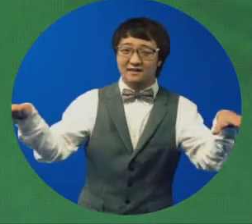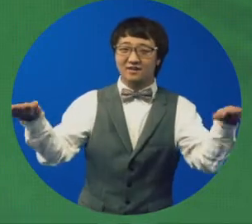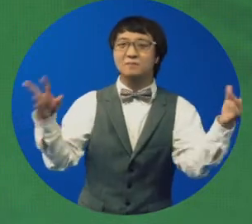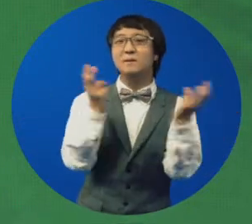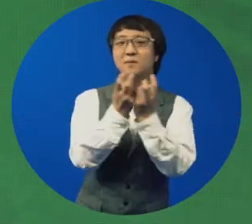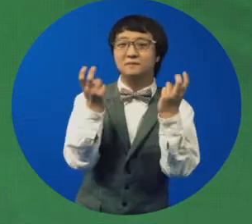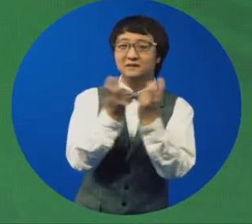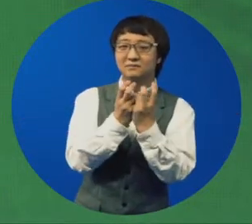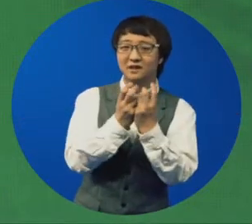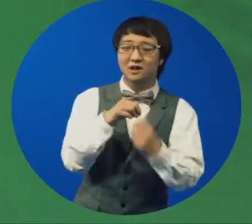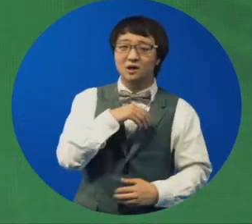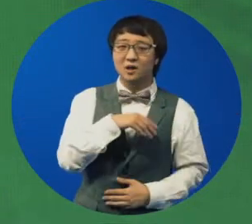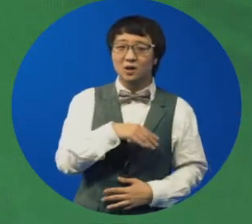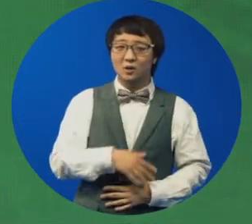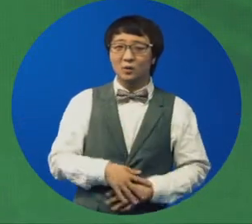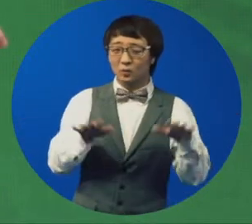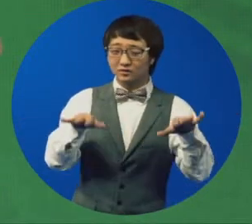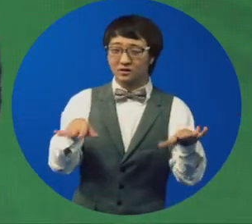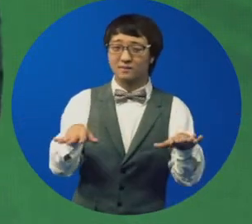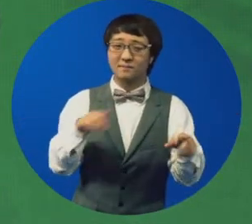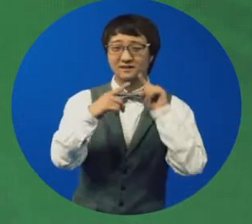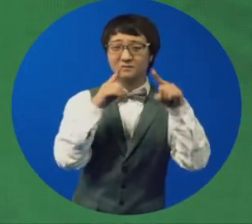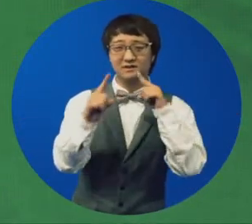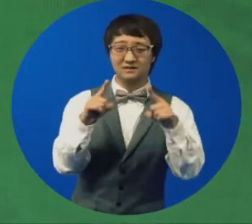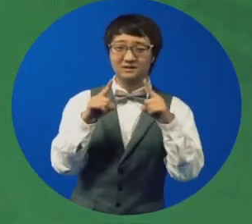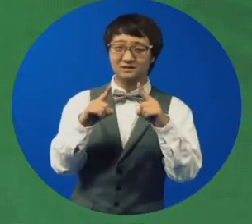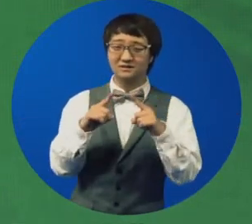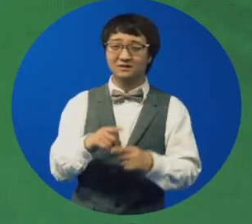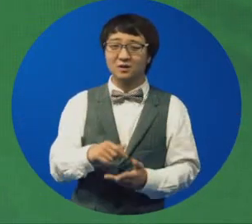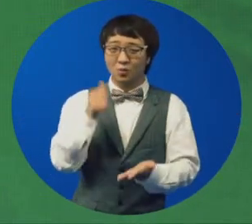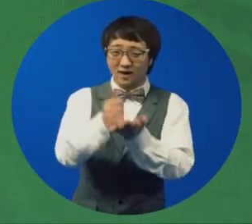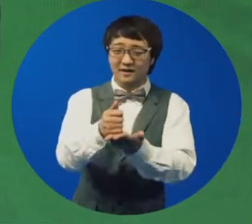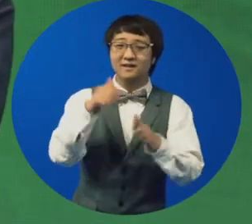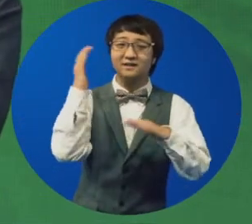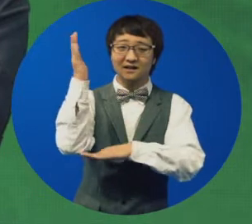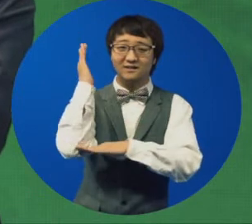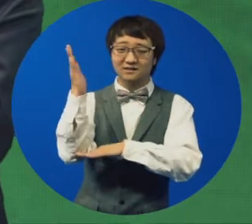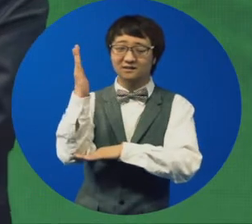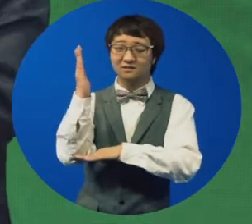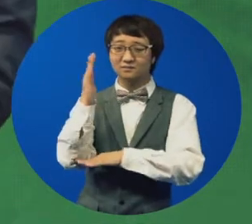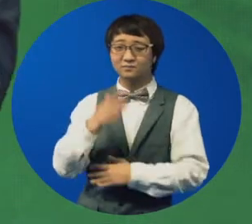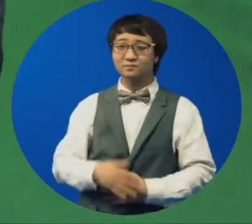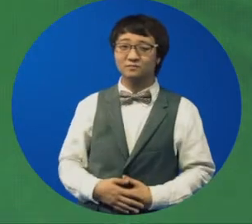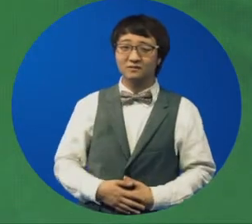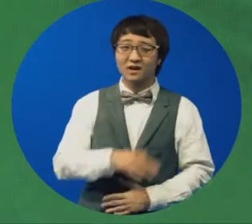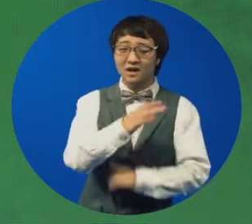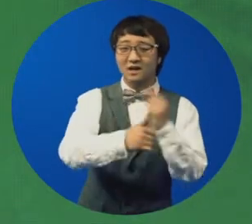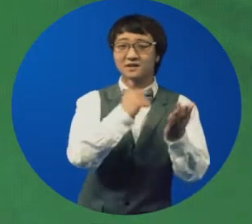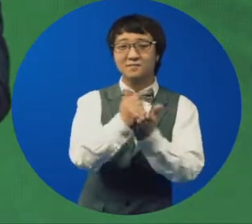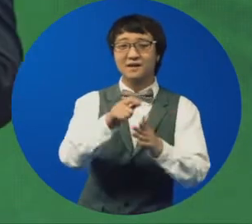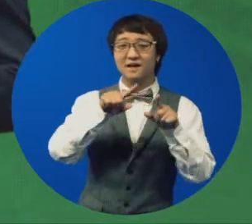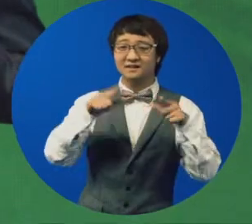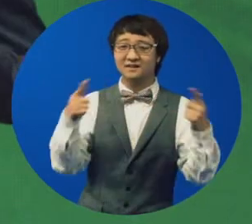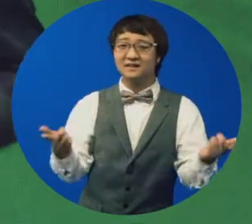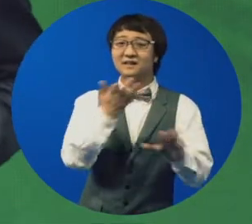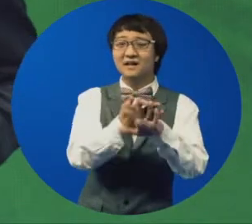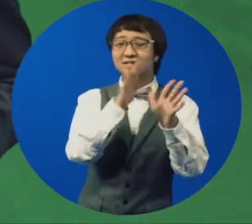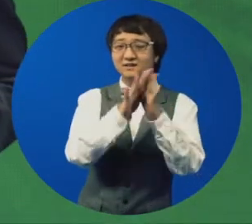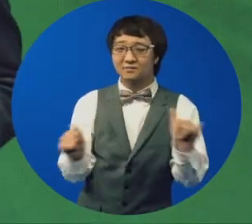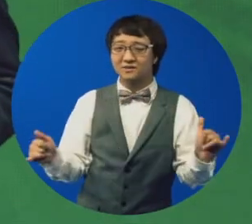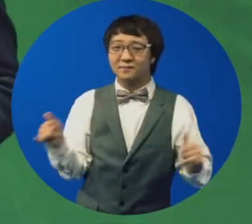오늘 본문에는 이 사울왕의 이야기는 한 실패한 인간의 이야기, 하나님이 아닌 다른 곳에서 만족을